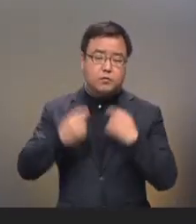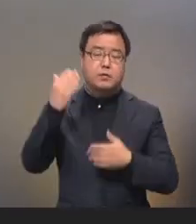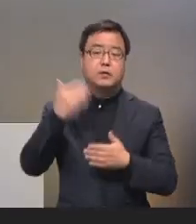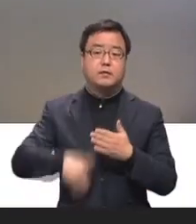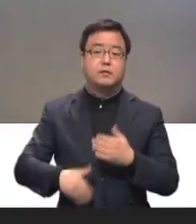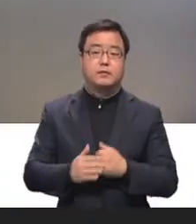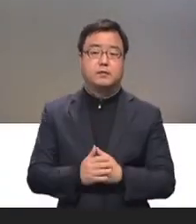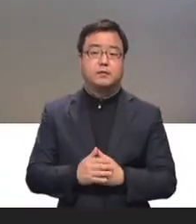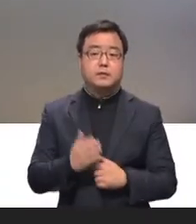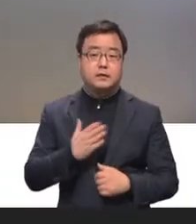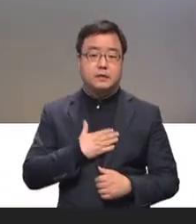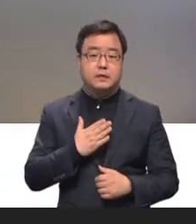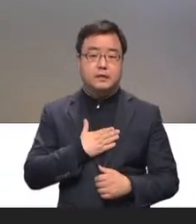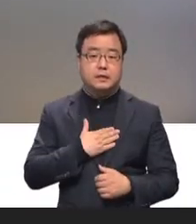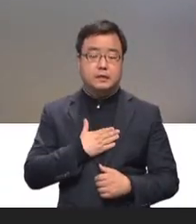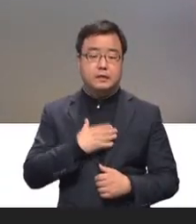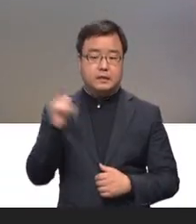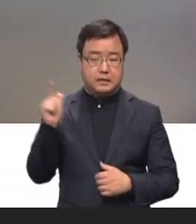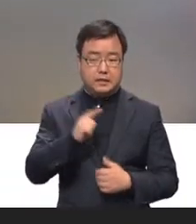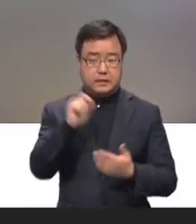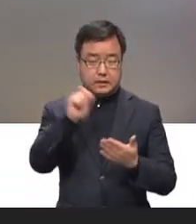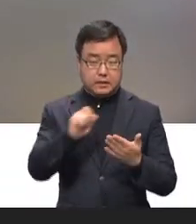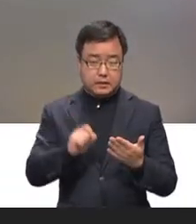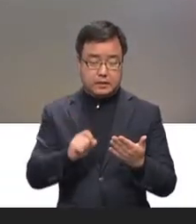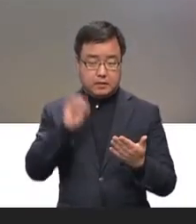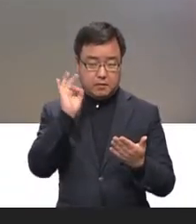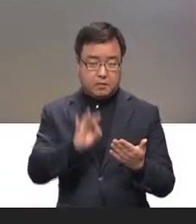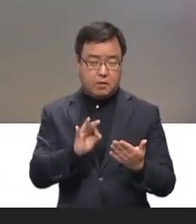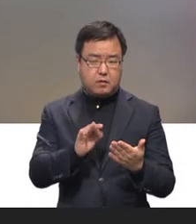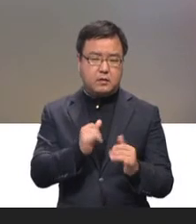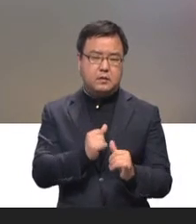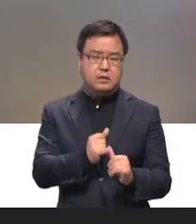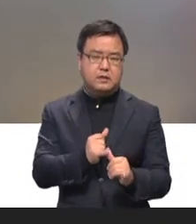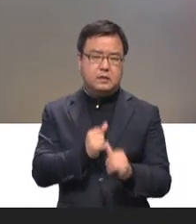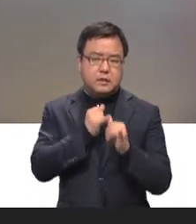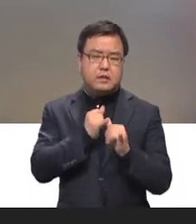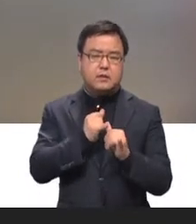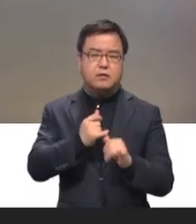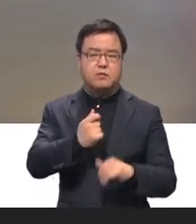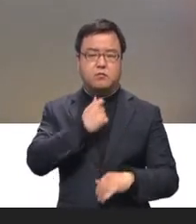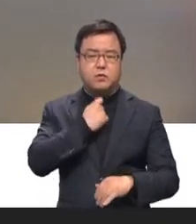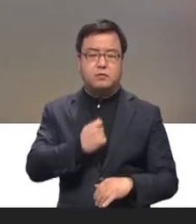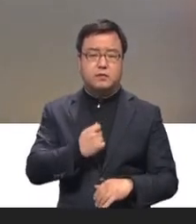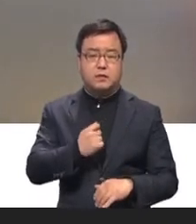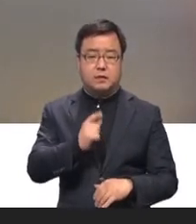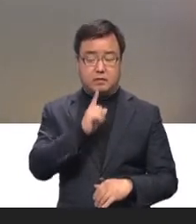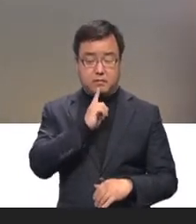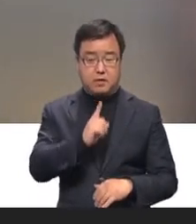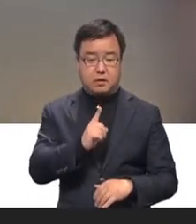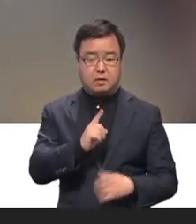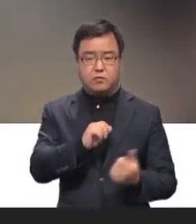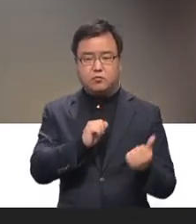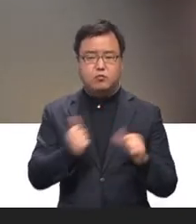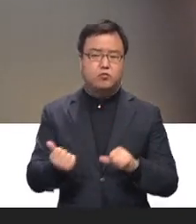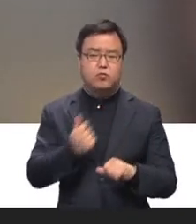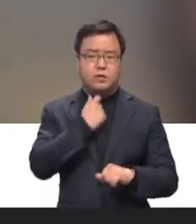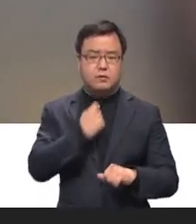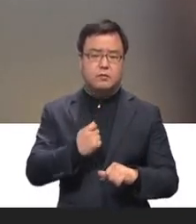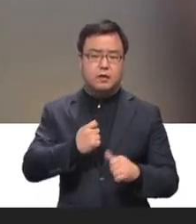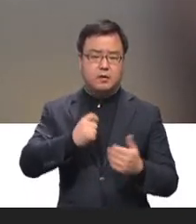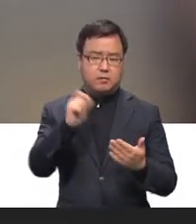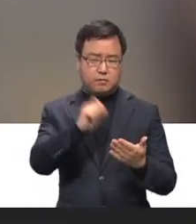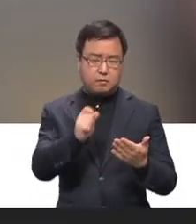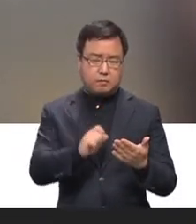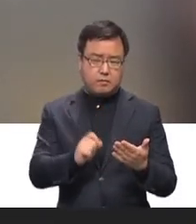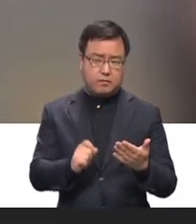제가 일단 일기 같은 걸 봤을 때 엄청나게 이제 자살 욕구 자살을 하고 싶다 죽고 싶다라는